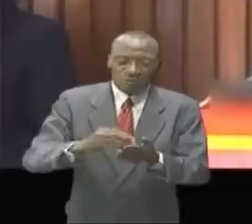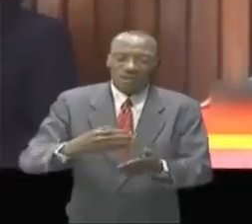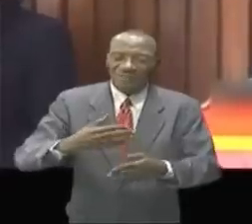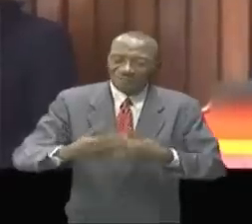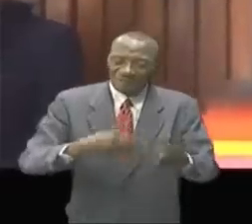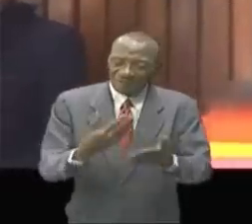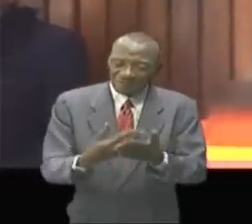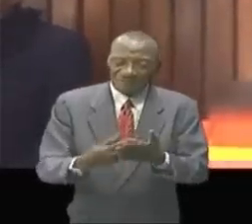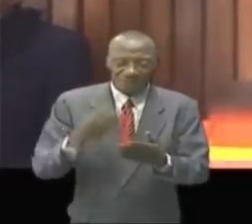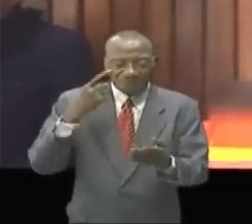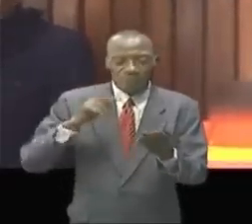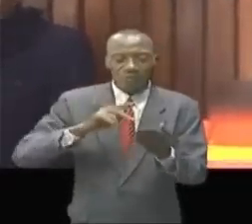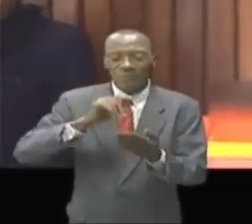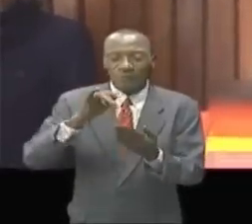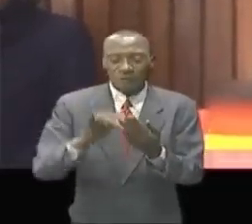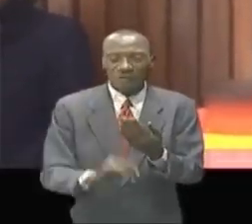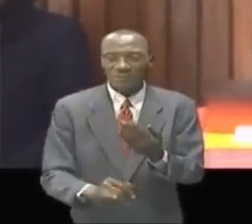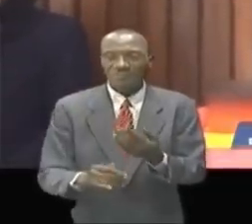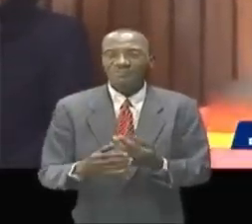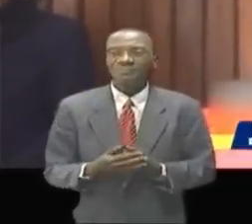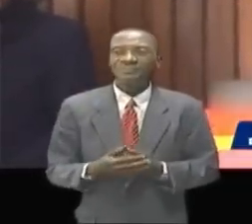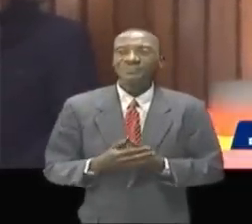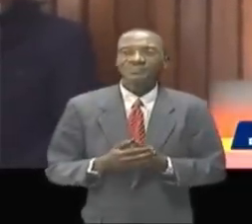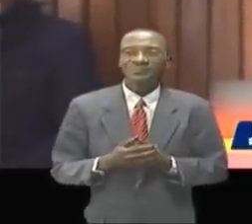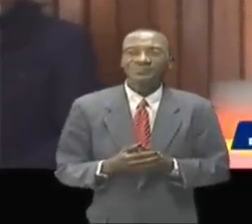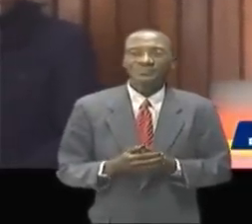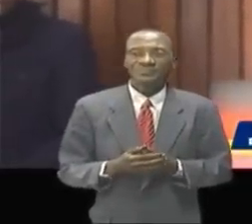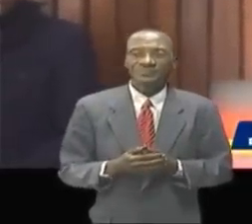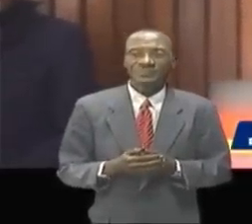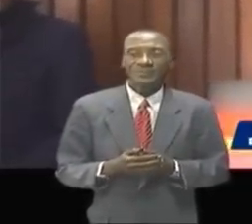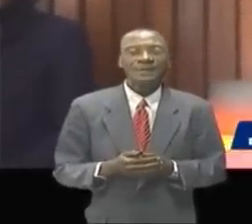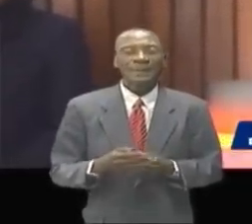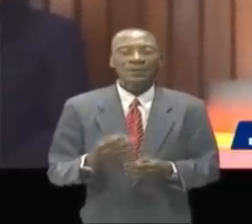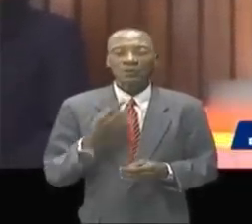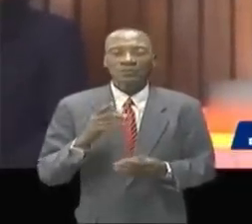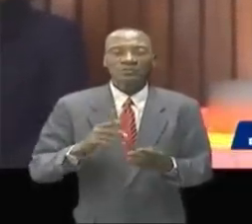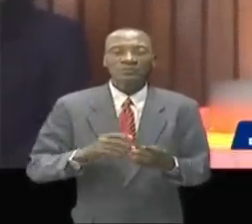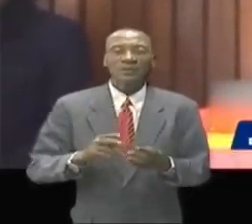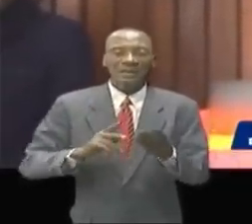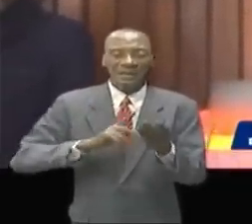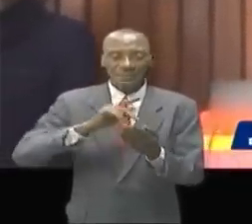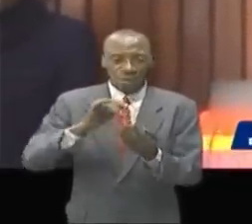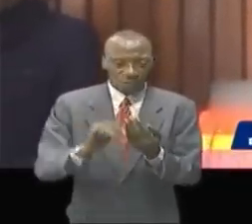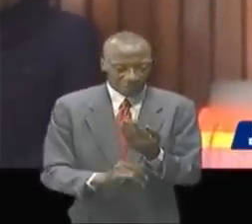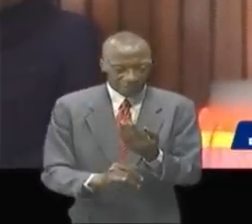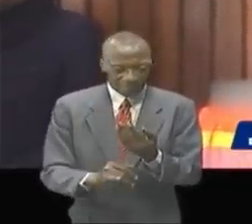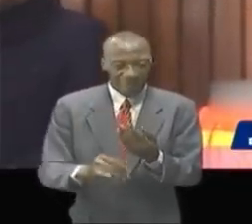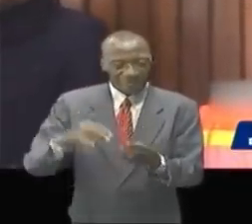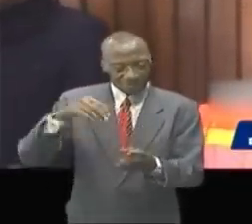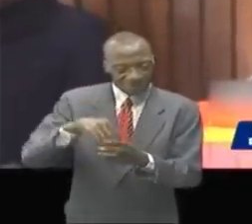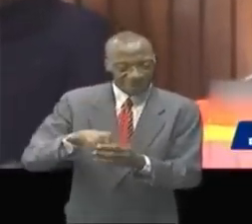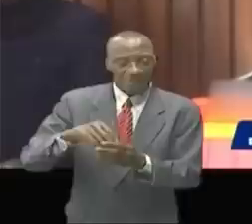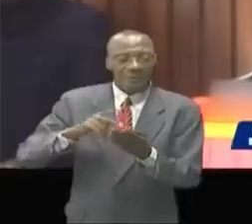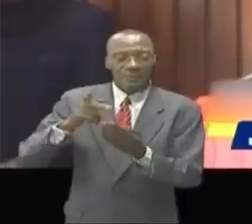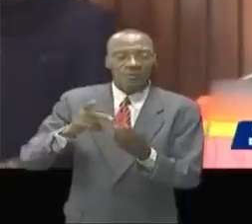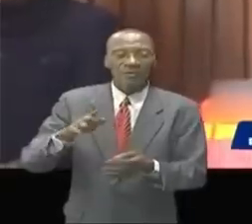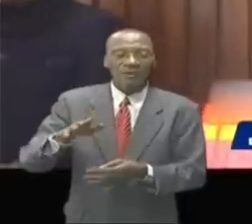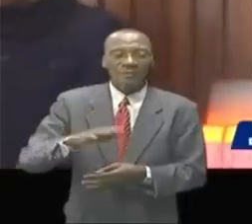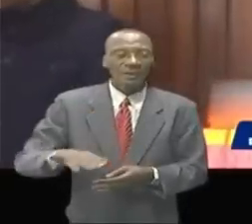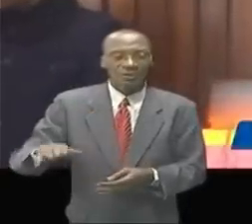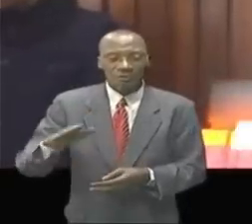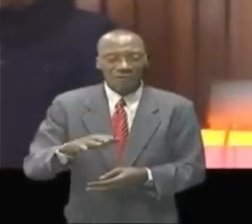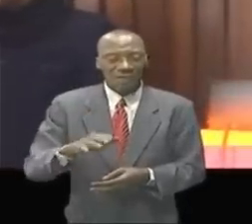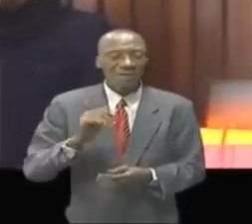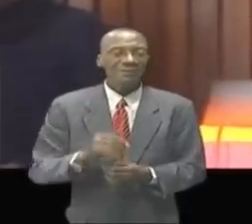conférence débat, qui s'inscrit parfaitement dans la vision nationale, à court terme,